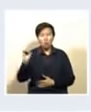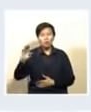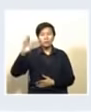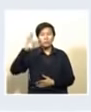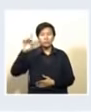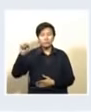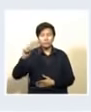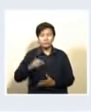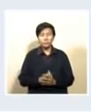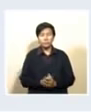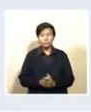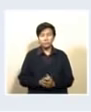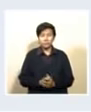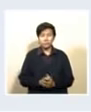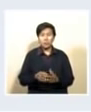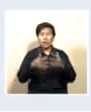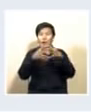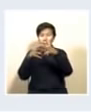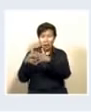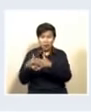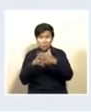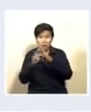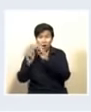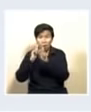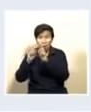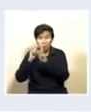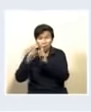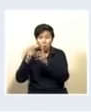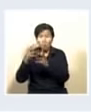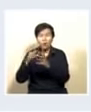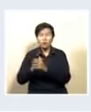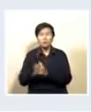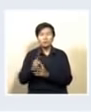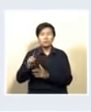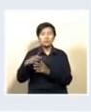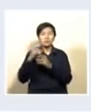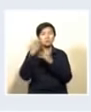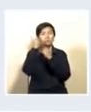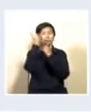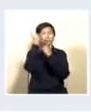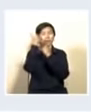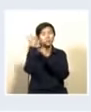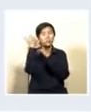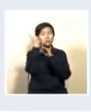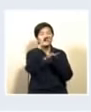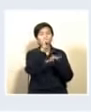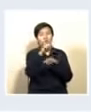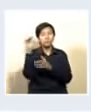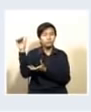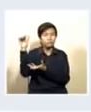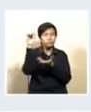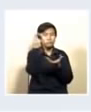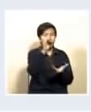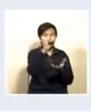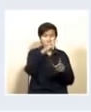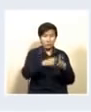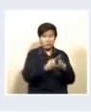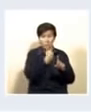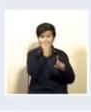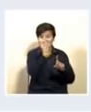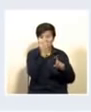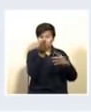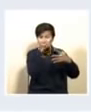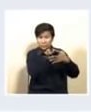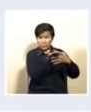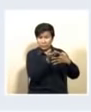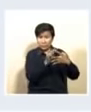นี้ต้องกราบเรียนว่าอาจจะมีปัญหาในการส่งหน้ากาก N95 ที่ผลิตจากอเมริกาสยามโคเคน